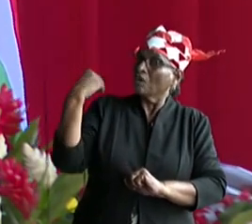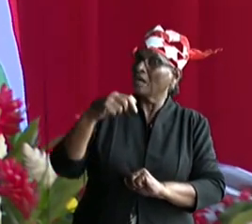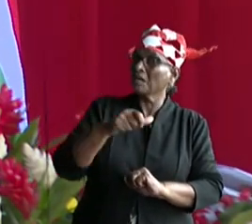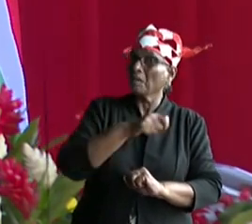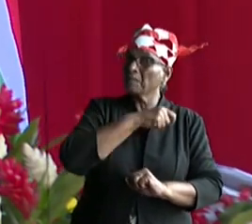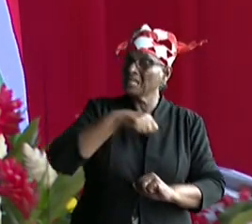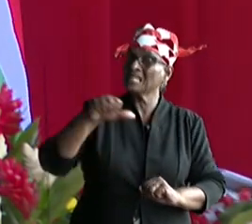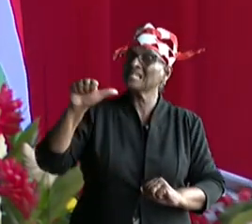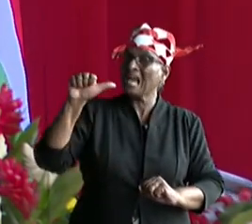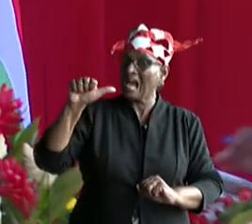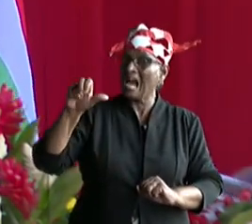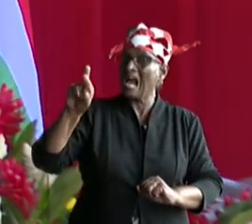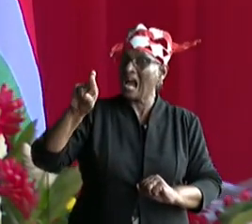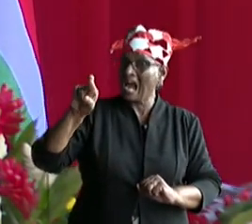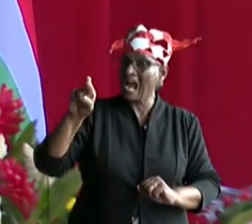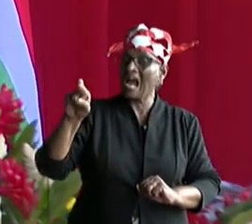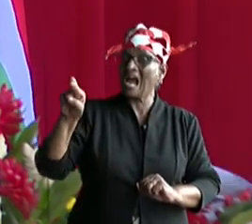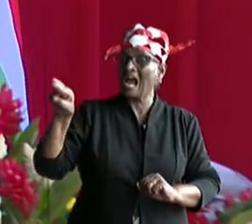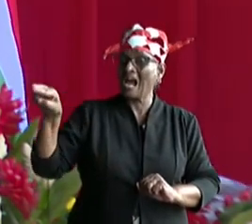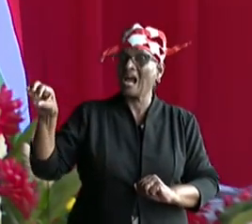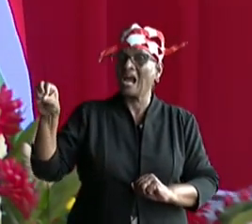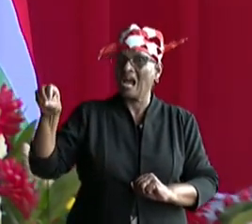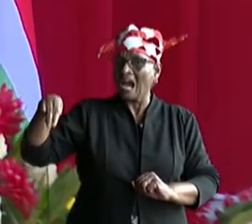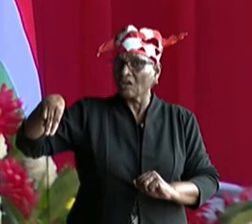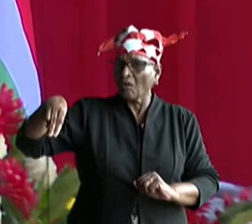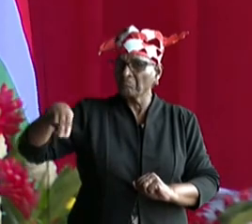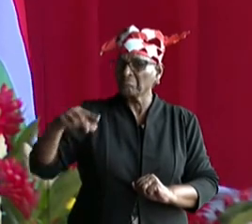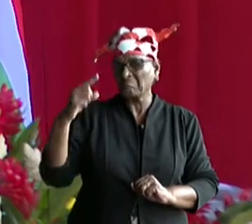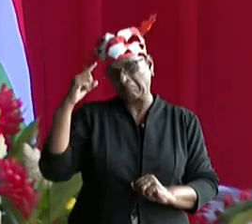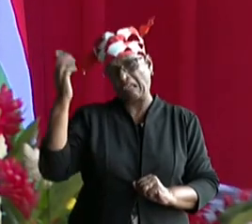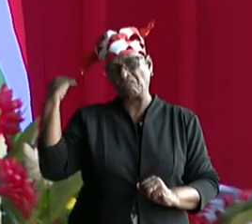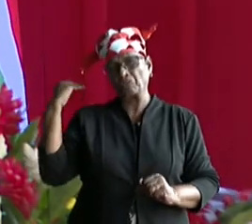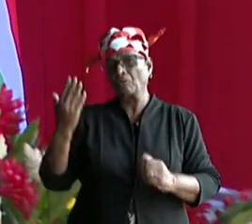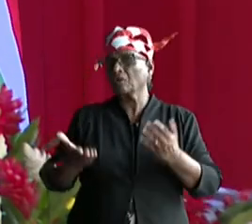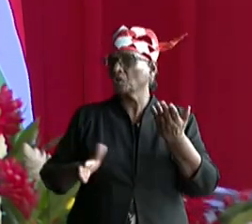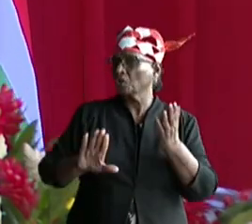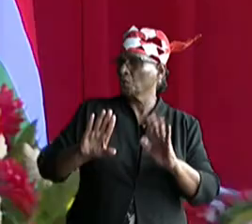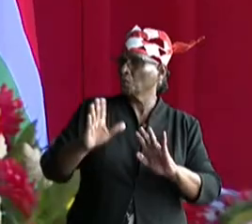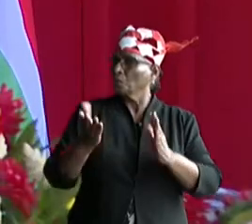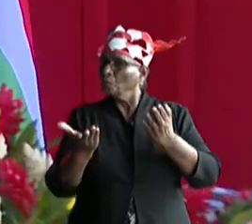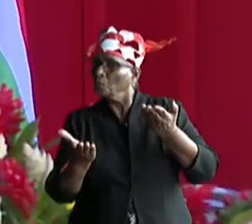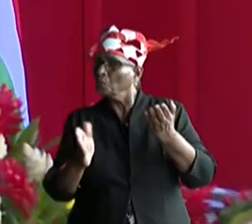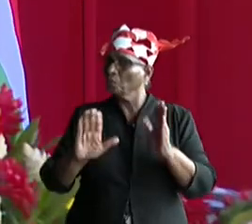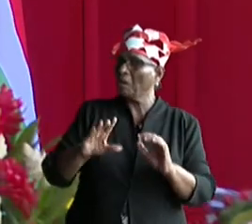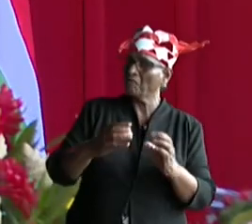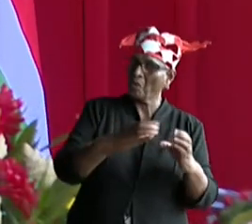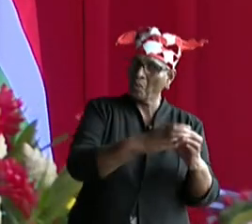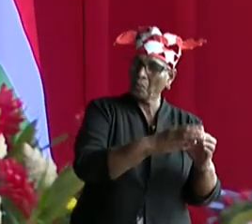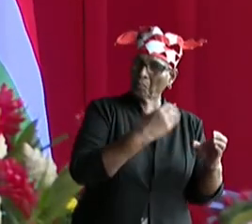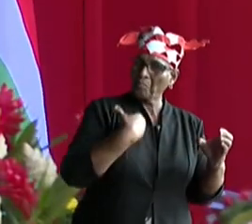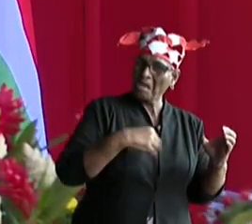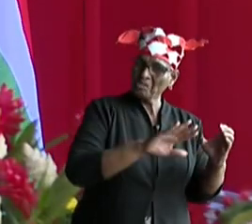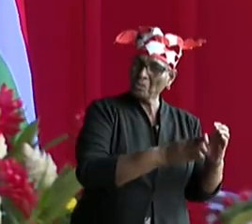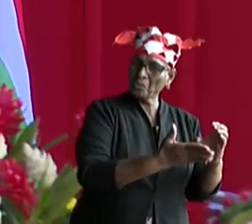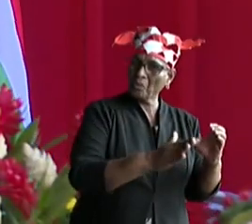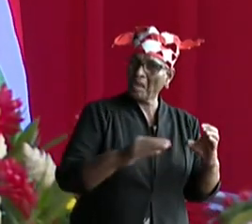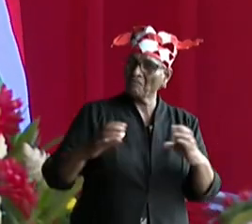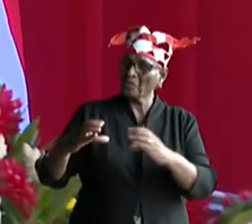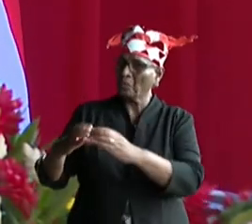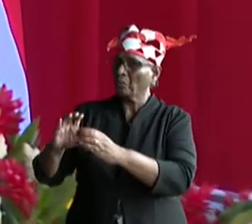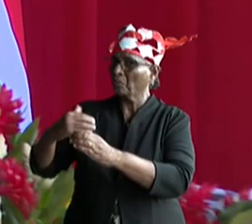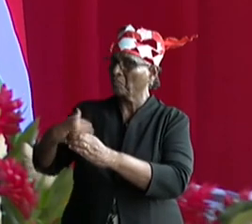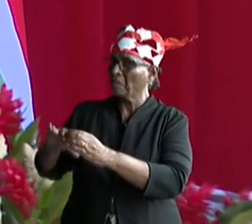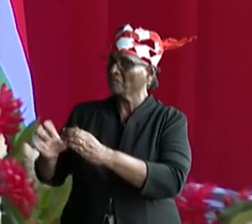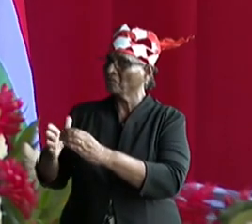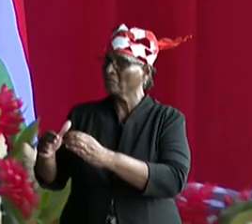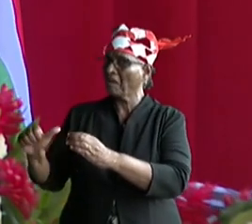Henk Aron, bestonden er twijfels bij delen van het volk. En aan de andere kant